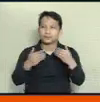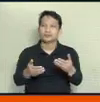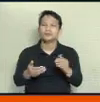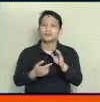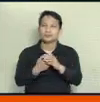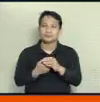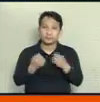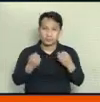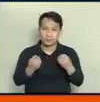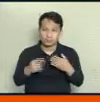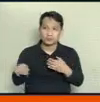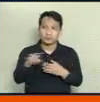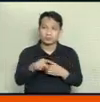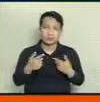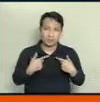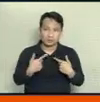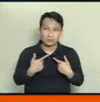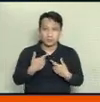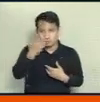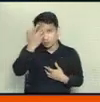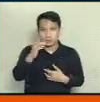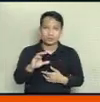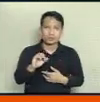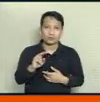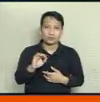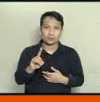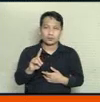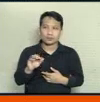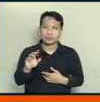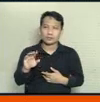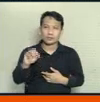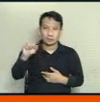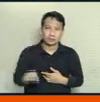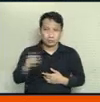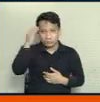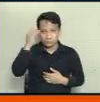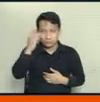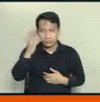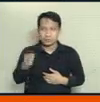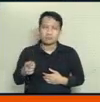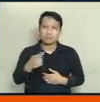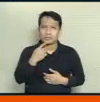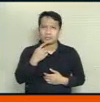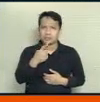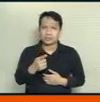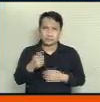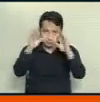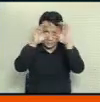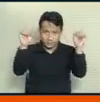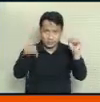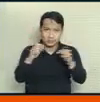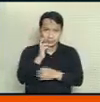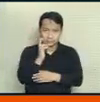Patuloy sa paglobo ang mga kaso ng COVID-19 sa South Korea. Pero ang Pangulo, hindi pabor na